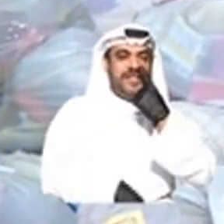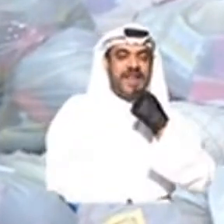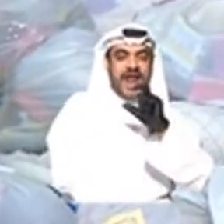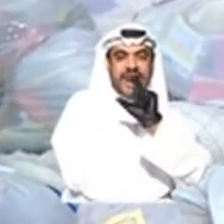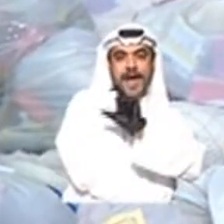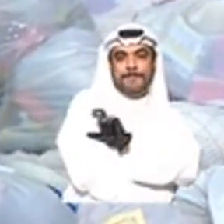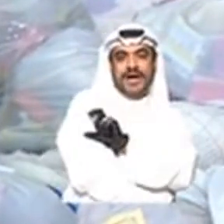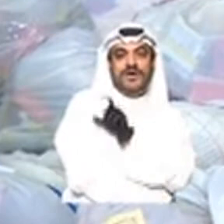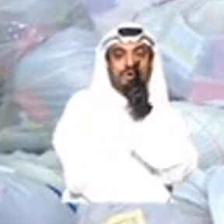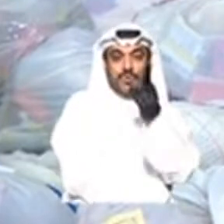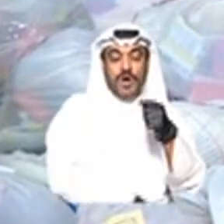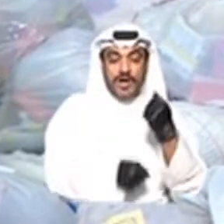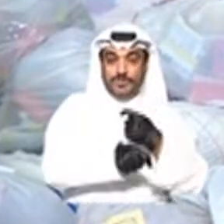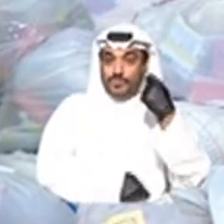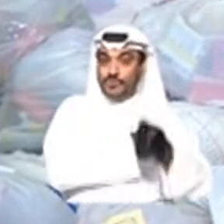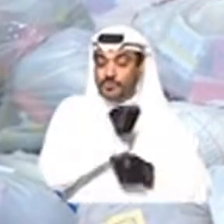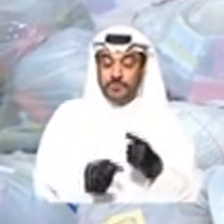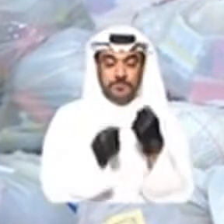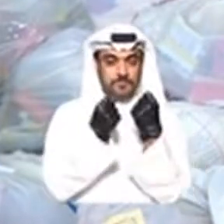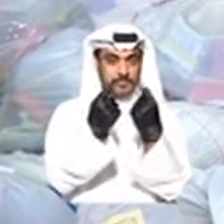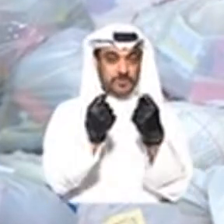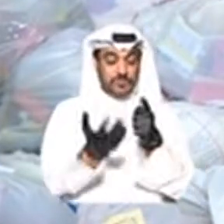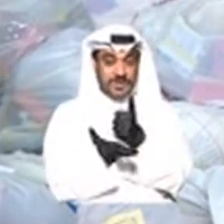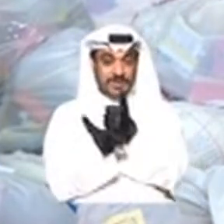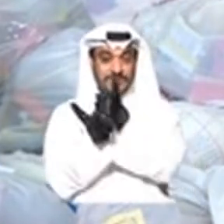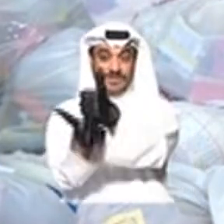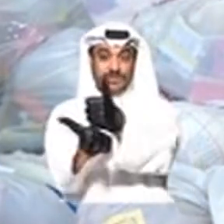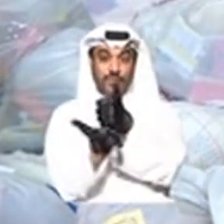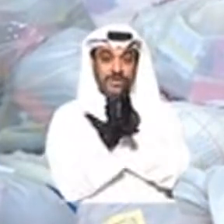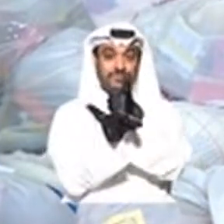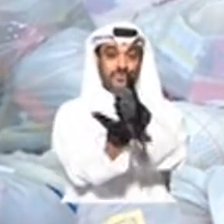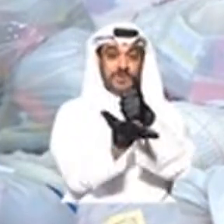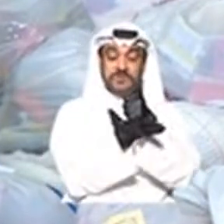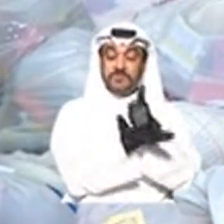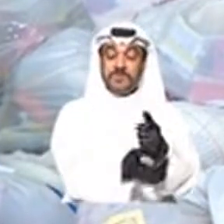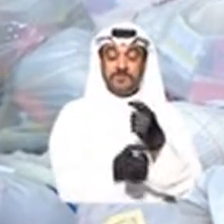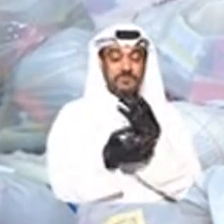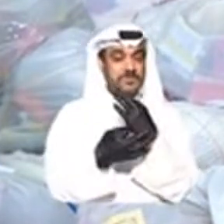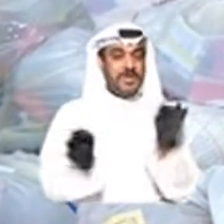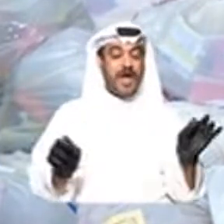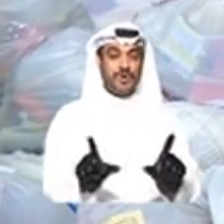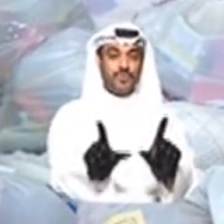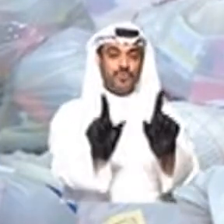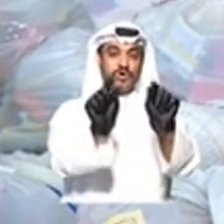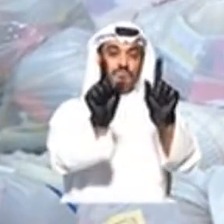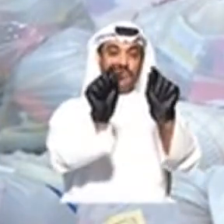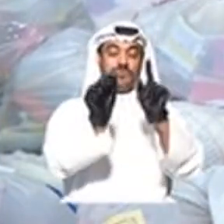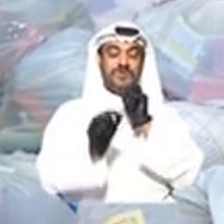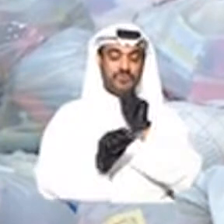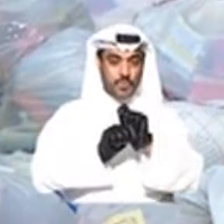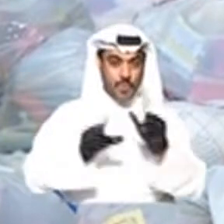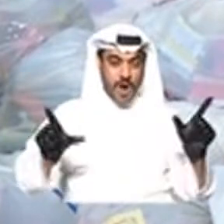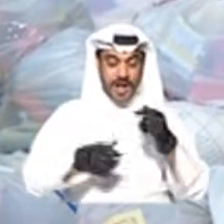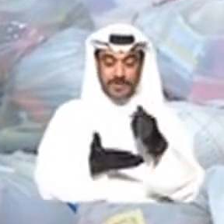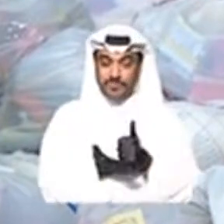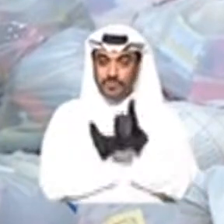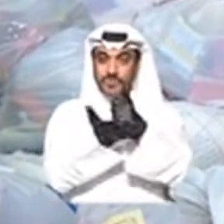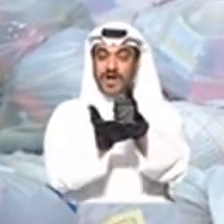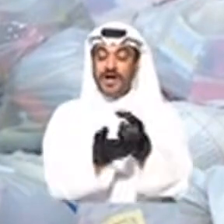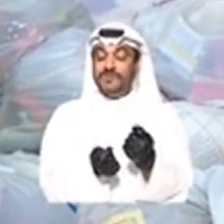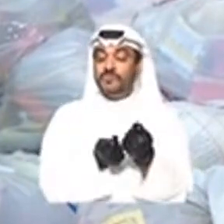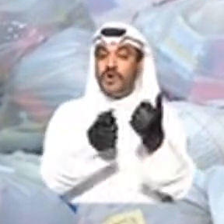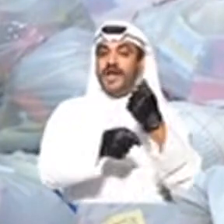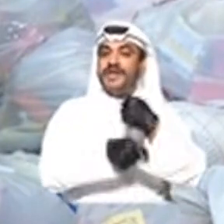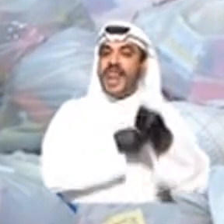الكويتي، وجهود فاعلة تطوعية كبرى تفردت وتميزت في ساحات العطاء والعمل